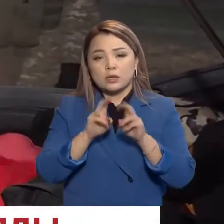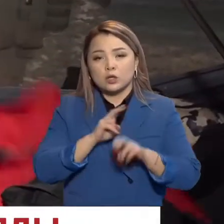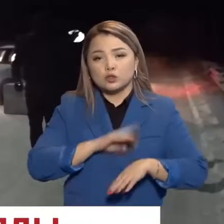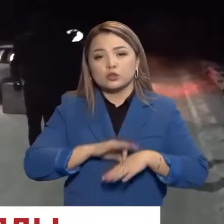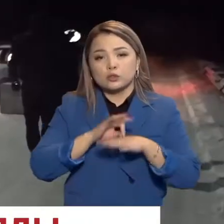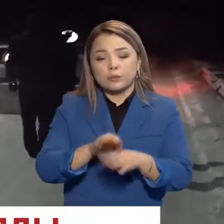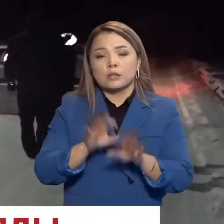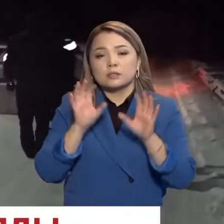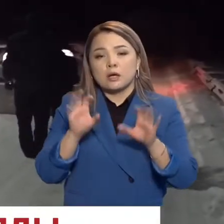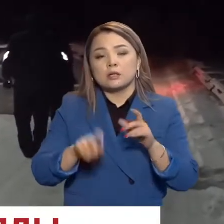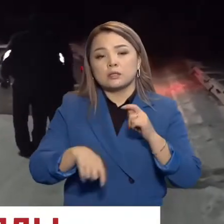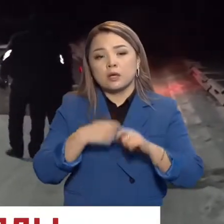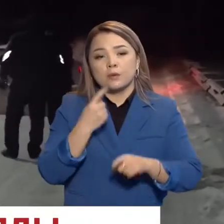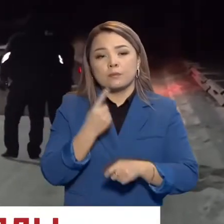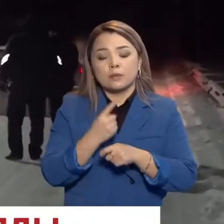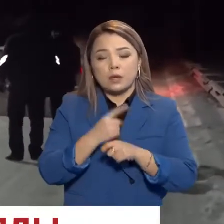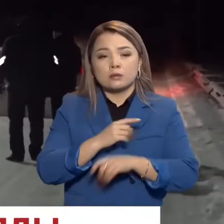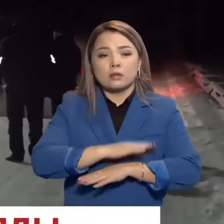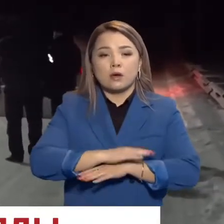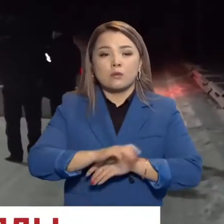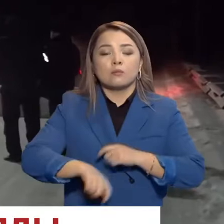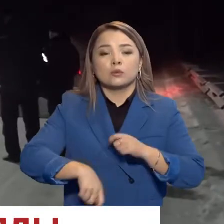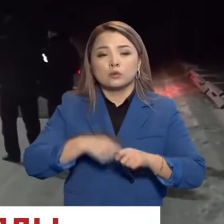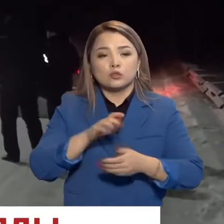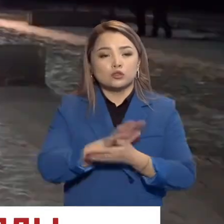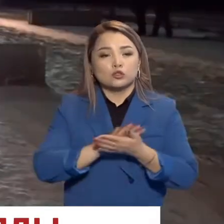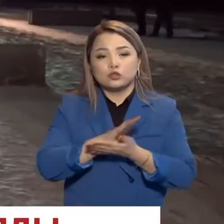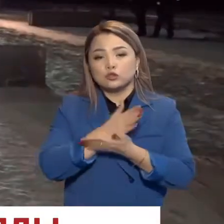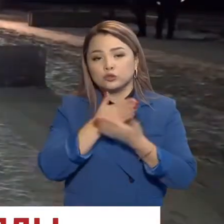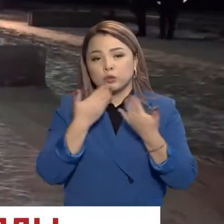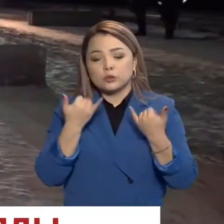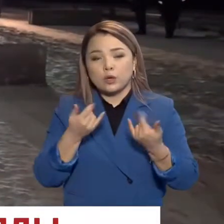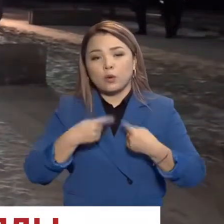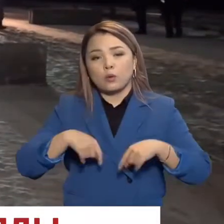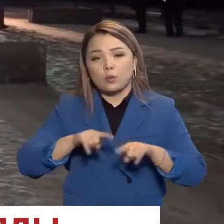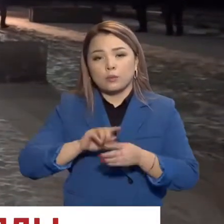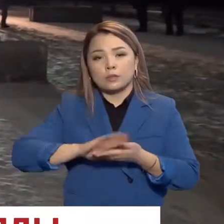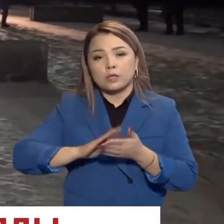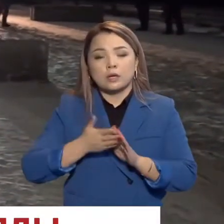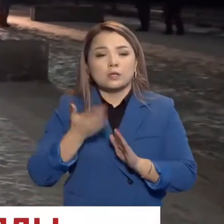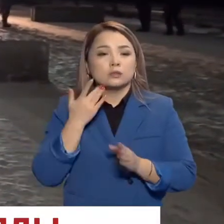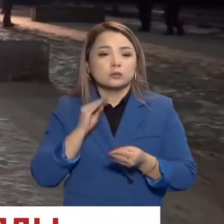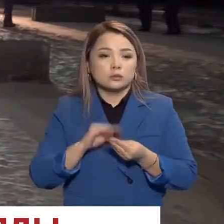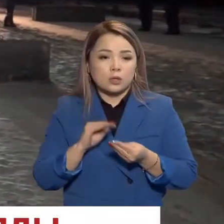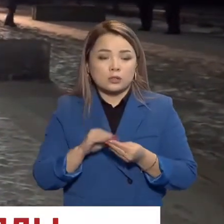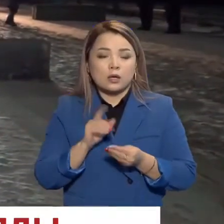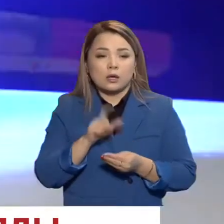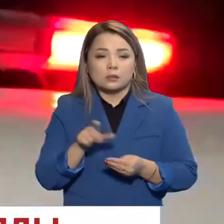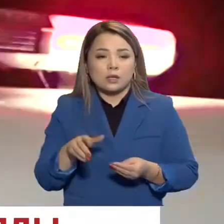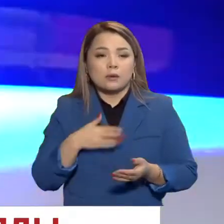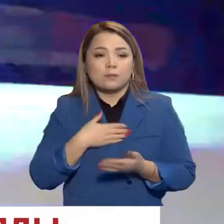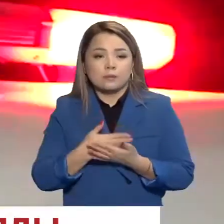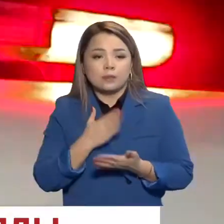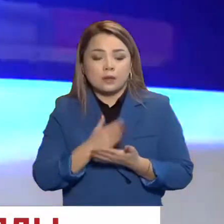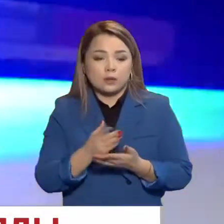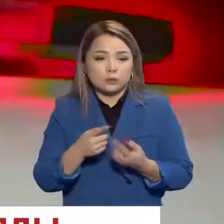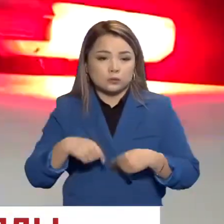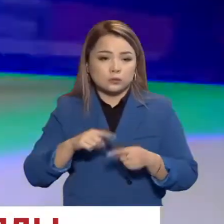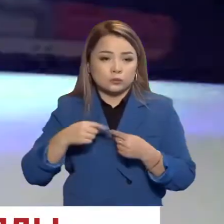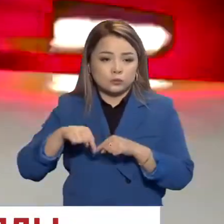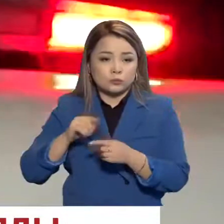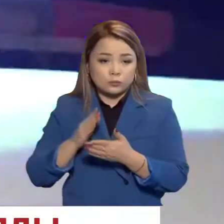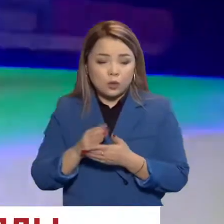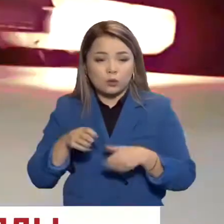бекеттен заңсыз өту, тәртіп бұзу фактілері анықталмаған. Қалада қоғамдық саяси ахуал тұрақты, шаһарда еріктілер жасақтары да құрылған. Олар